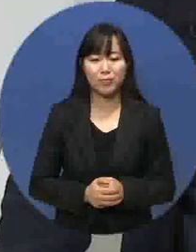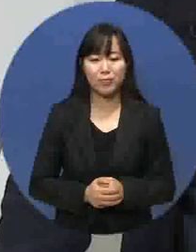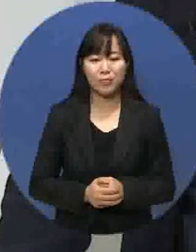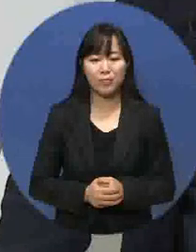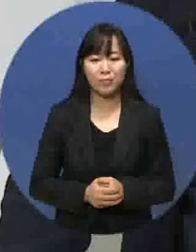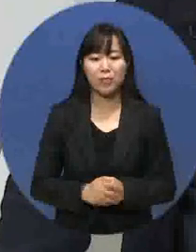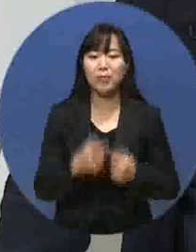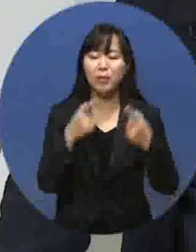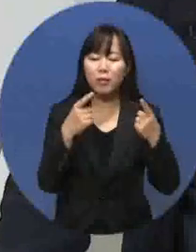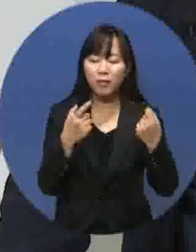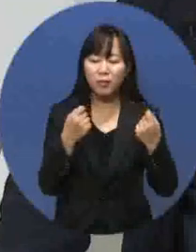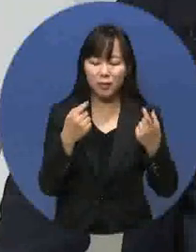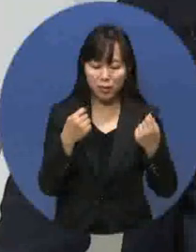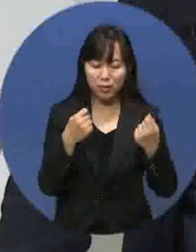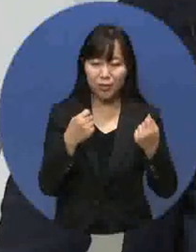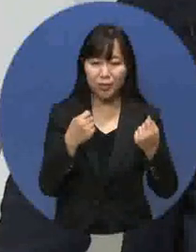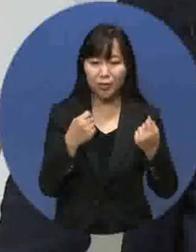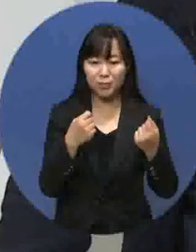그러한 것들을